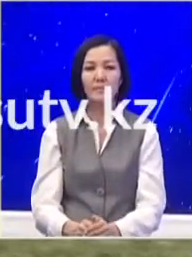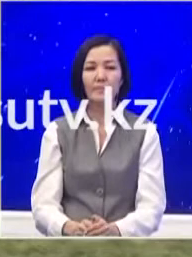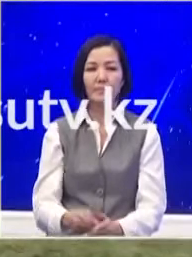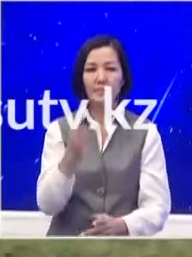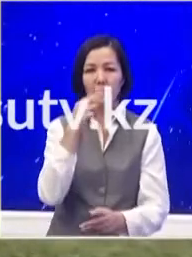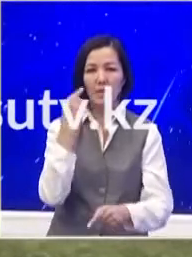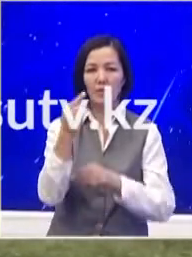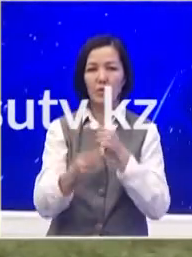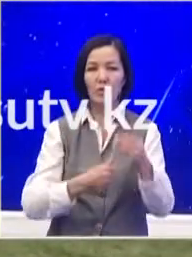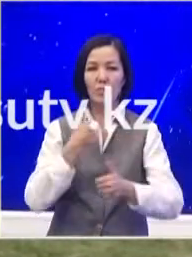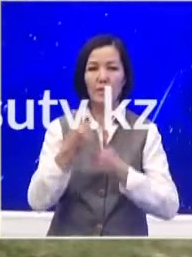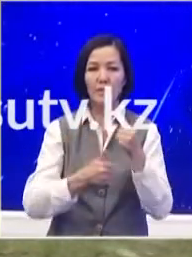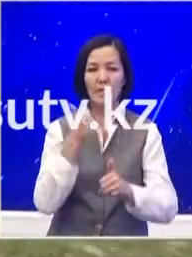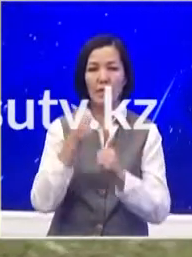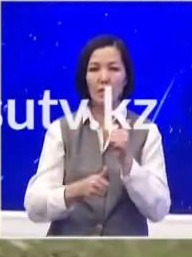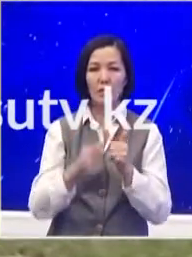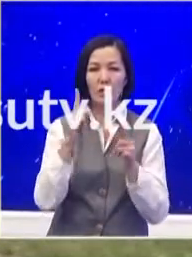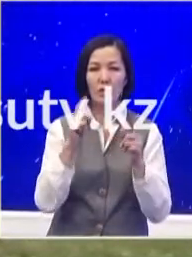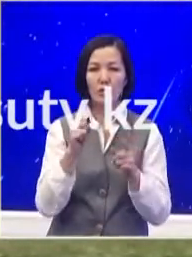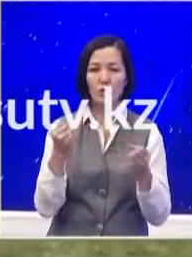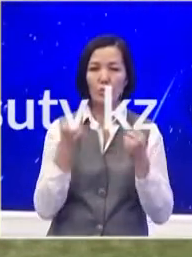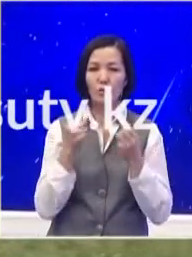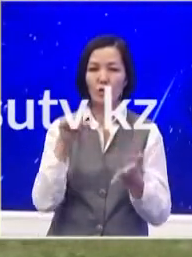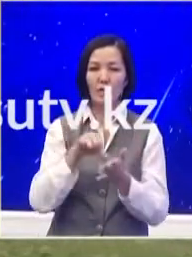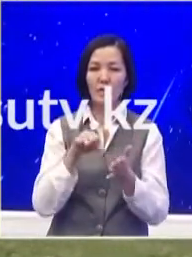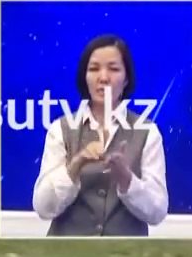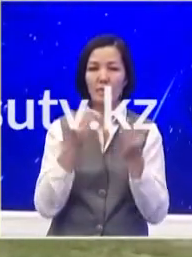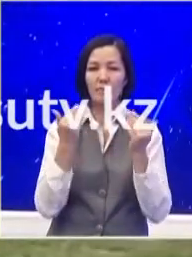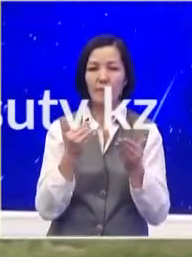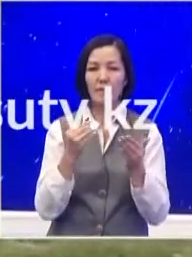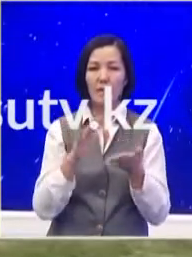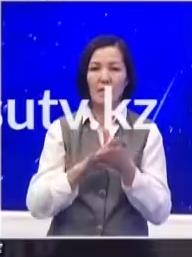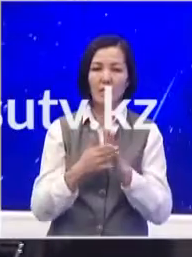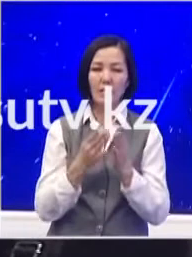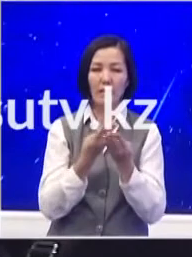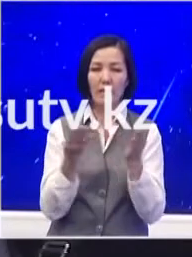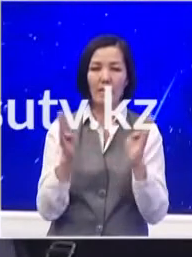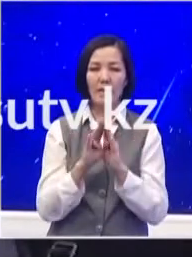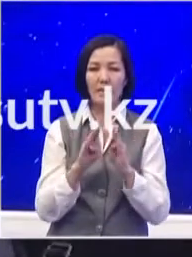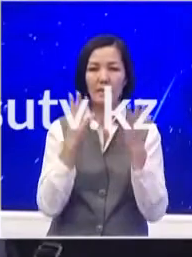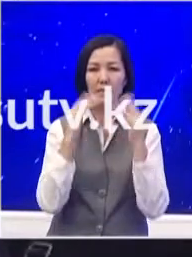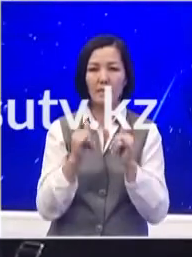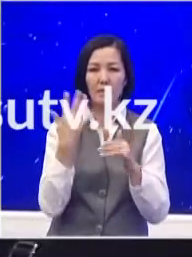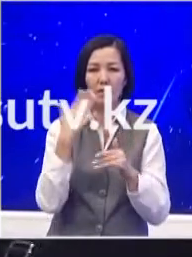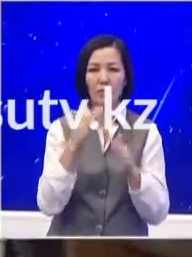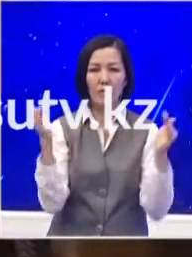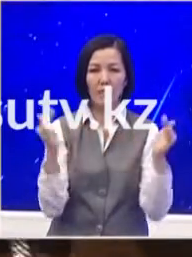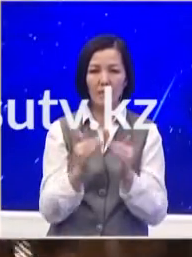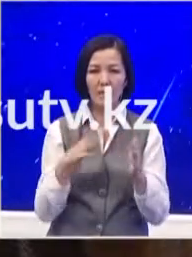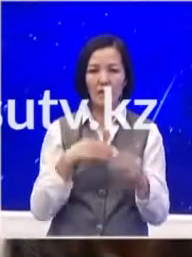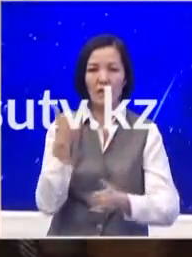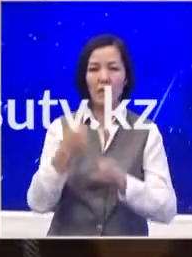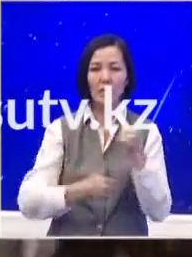Дәстүрлі көкпаршылар бәсекесіне жылда 100-ден аса спортшы қатысатын. Биыл елдегі эпидахуалға байланысты олардың саны 50-ге қысқарыпты.